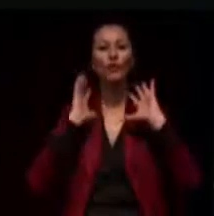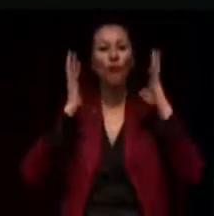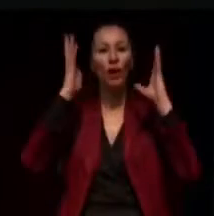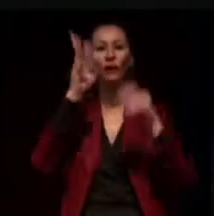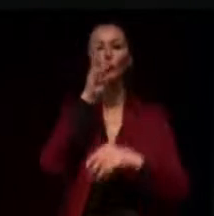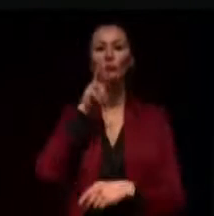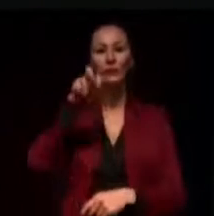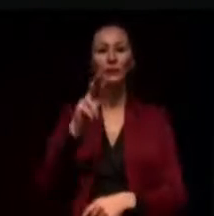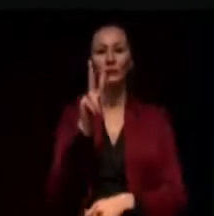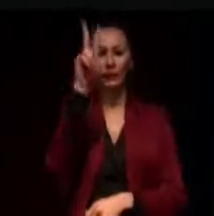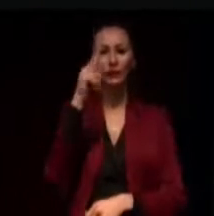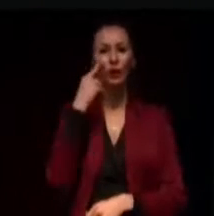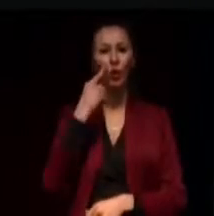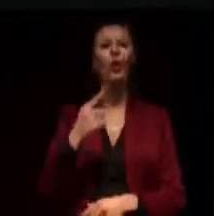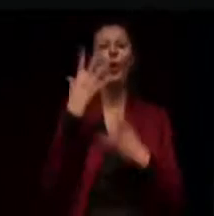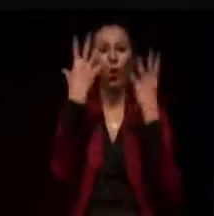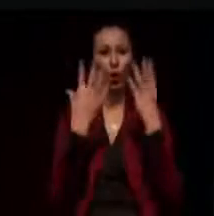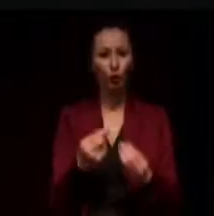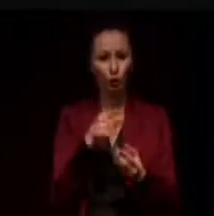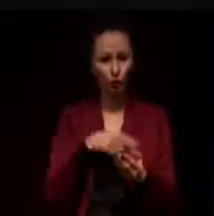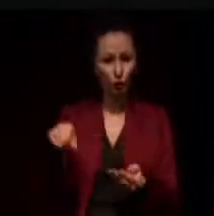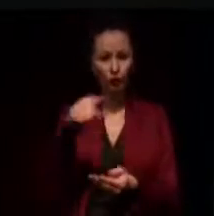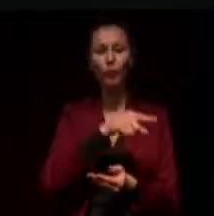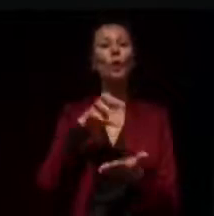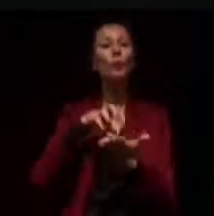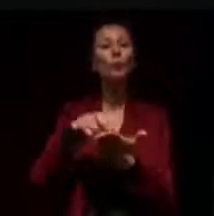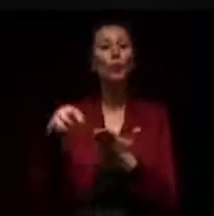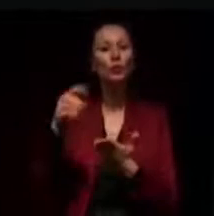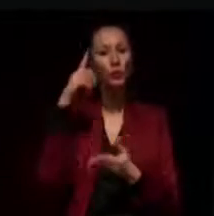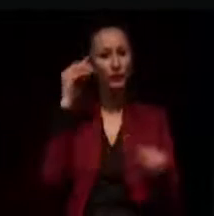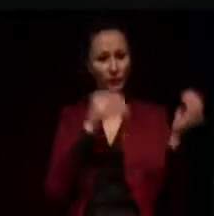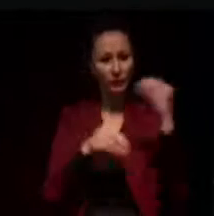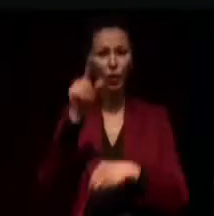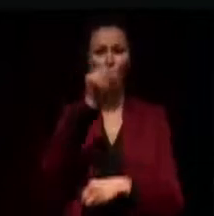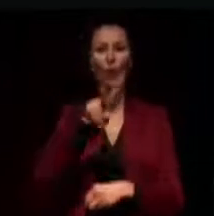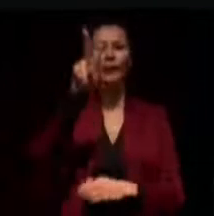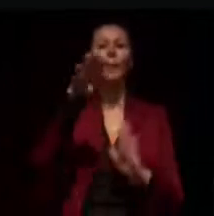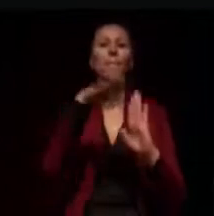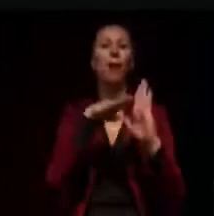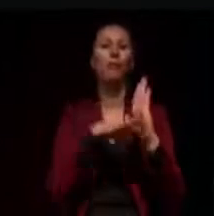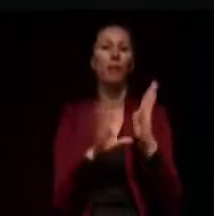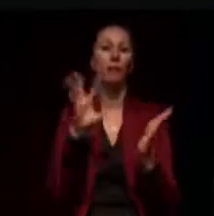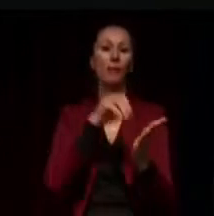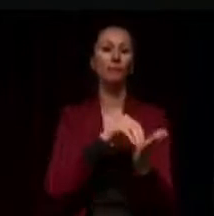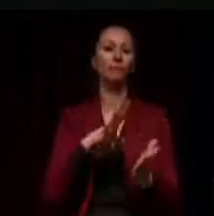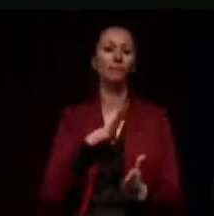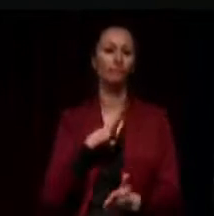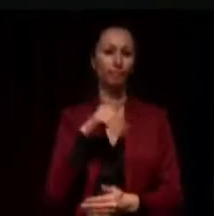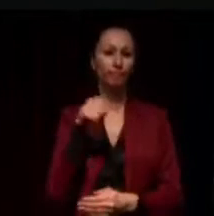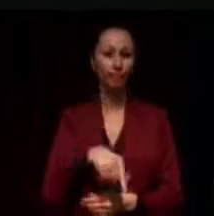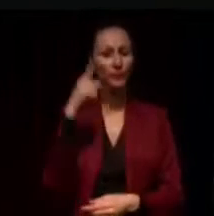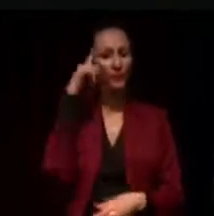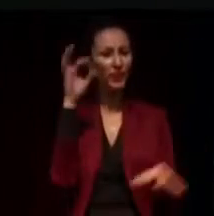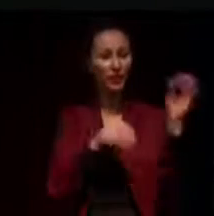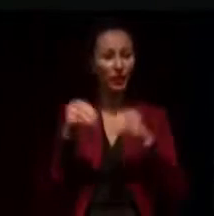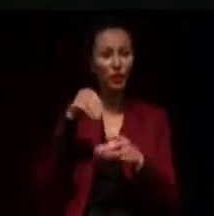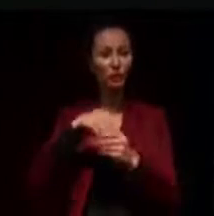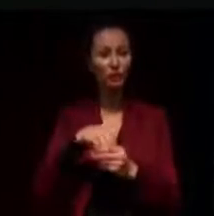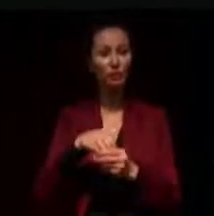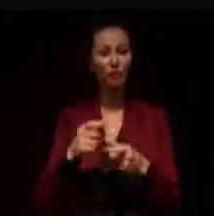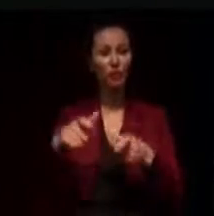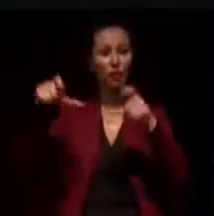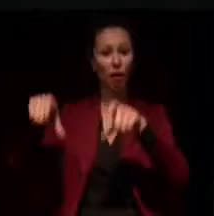faaliyet 387 göstergeden oluşup bütçe tasarısı 17 madde içermektedir. Stratejik alanlara